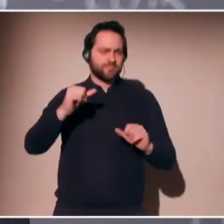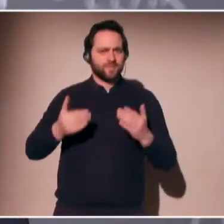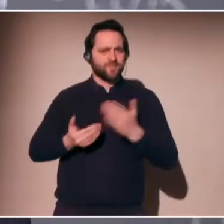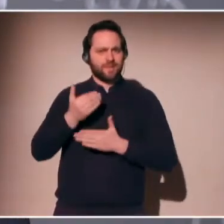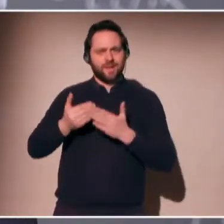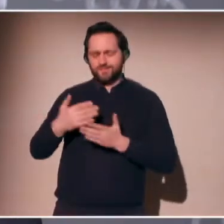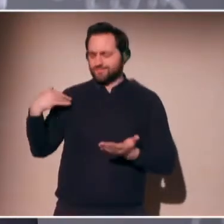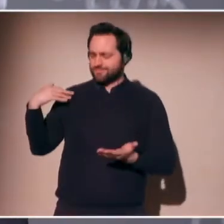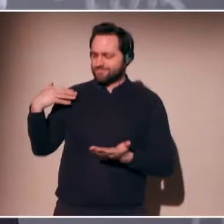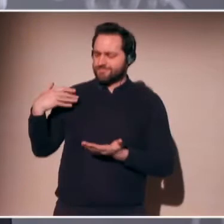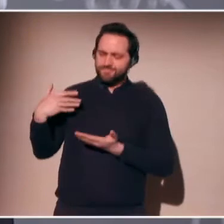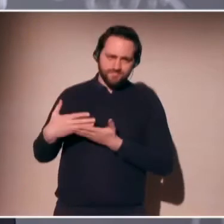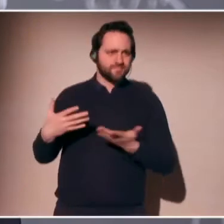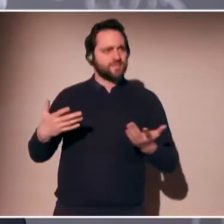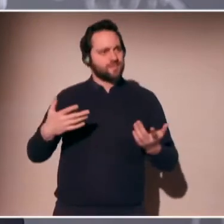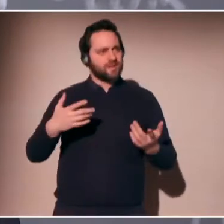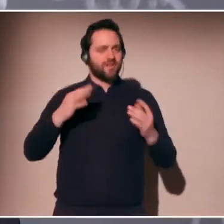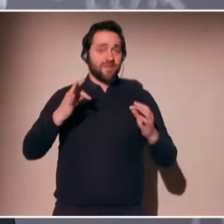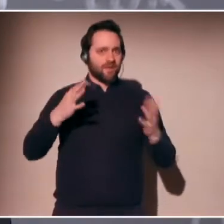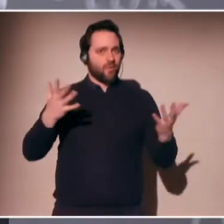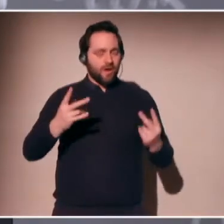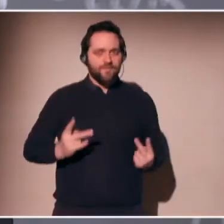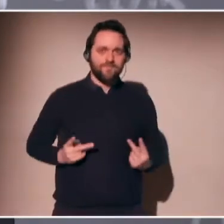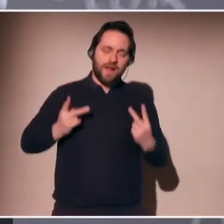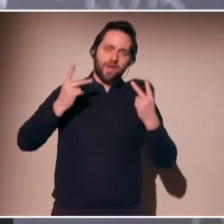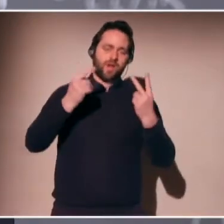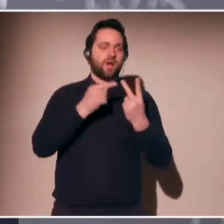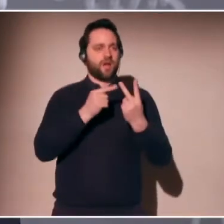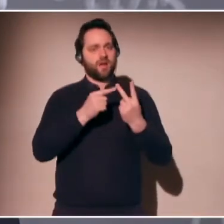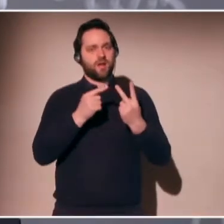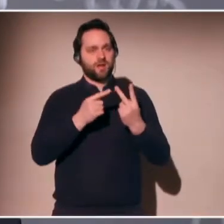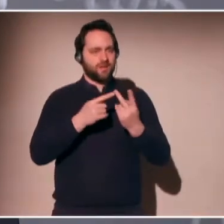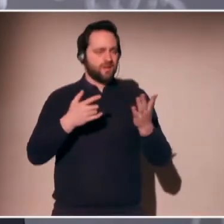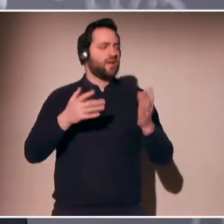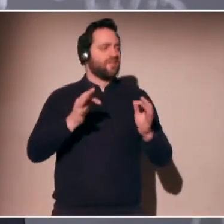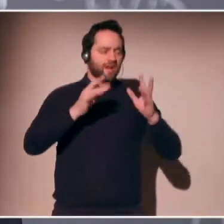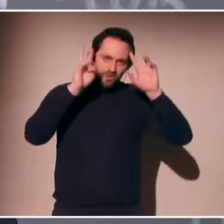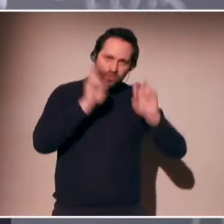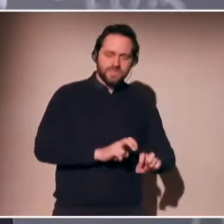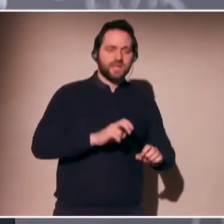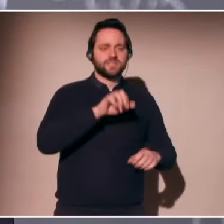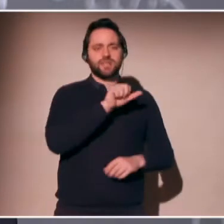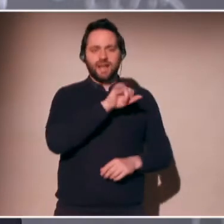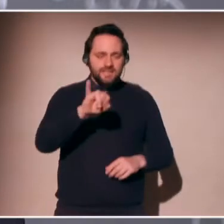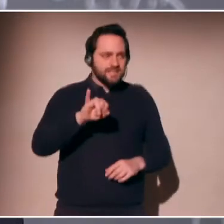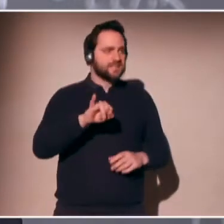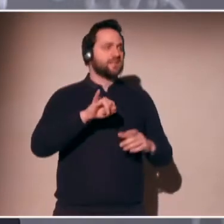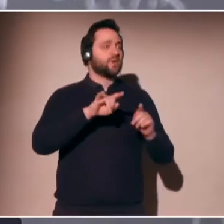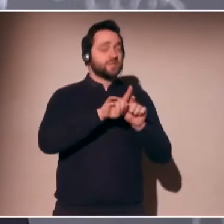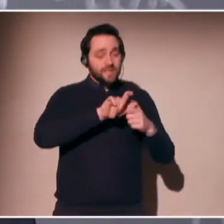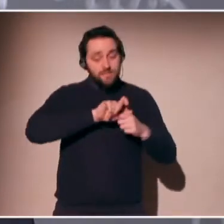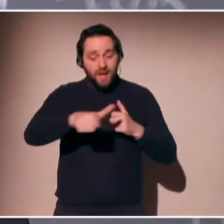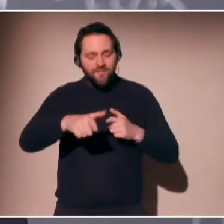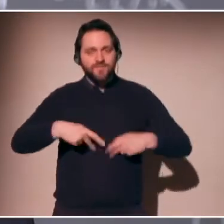rapport, sur les valeurs. L'intelligence artificielle, la façon dont on fera de la recherche sur l'intelligence artificielle, l'impact que ça aura dans nos vies,